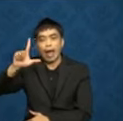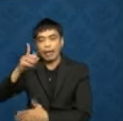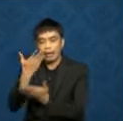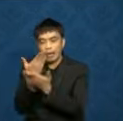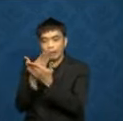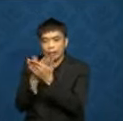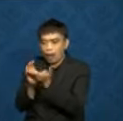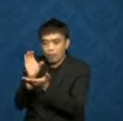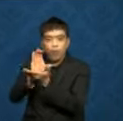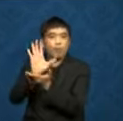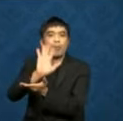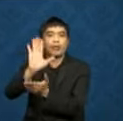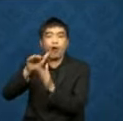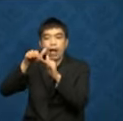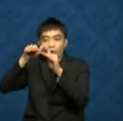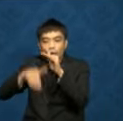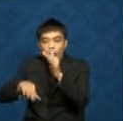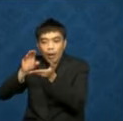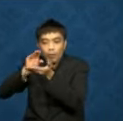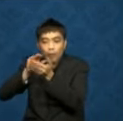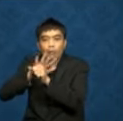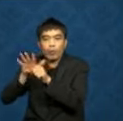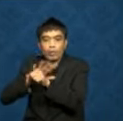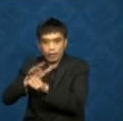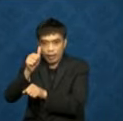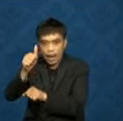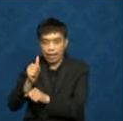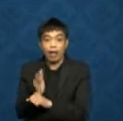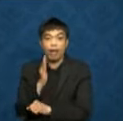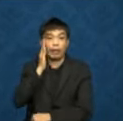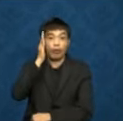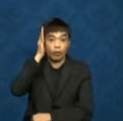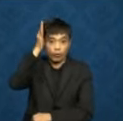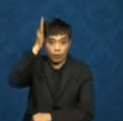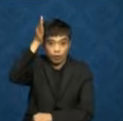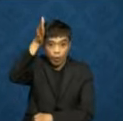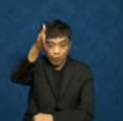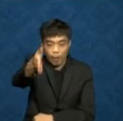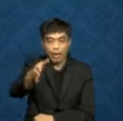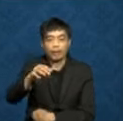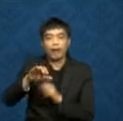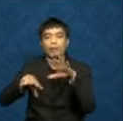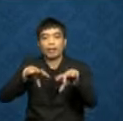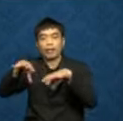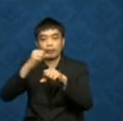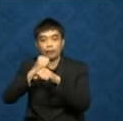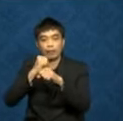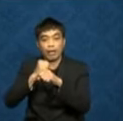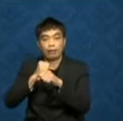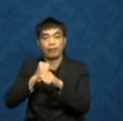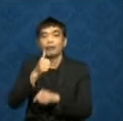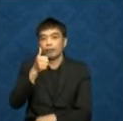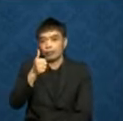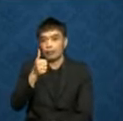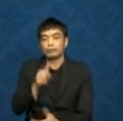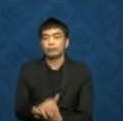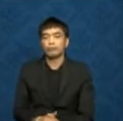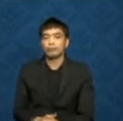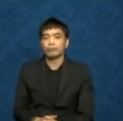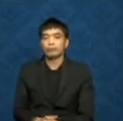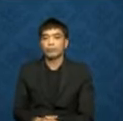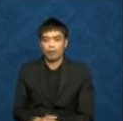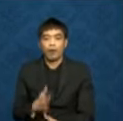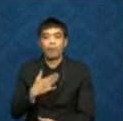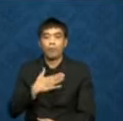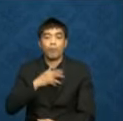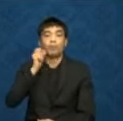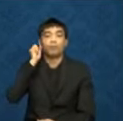บ